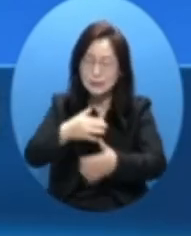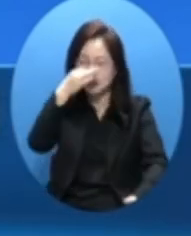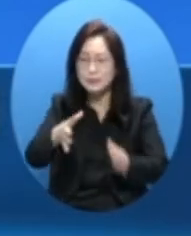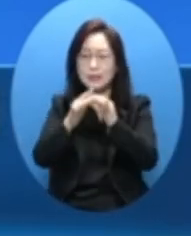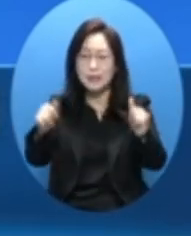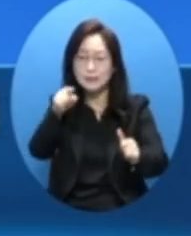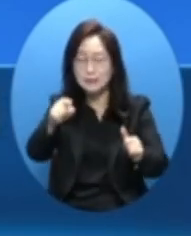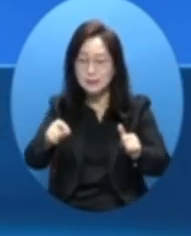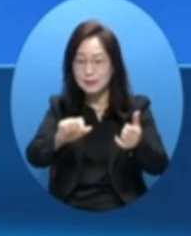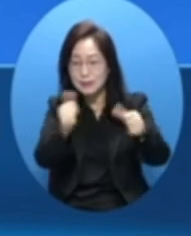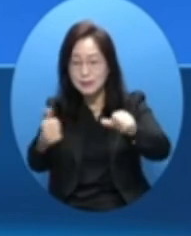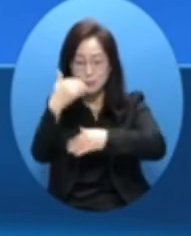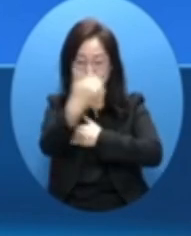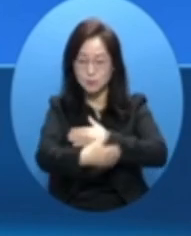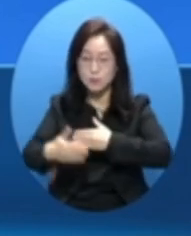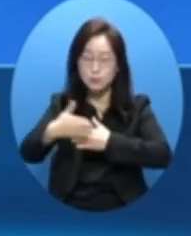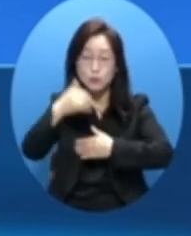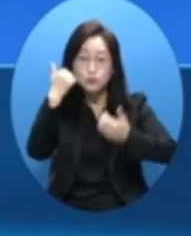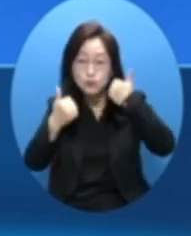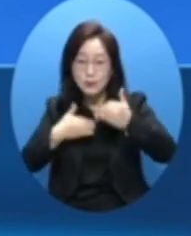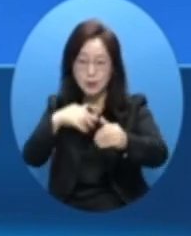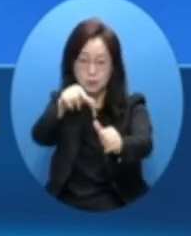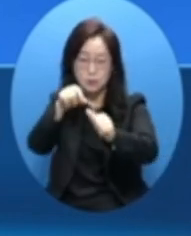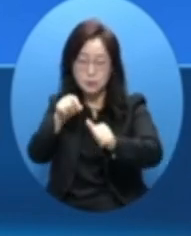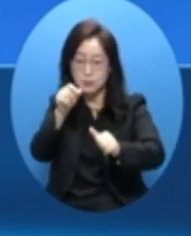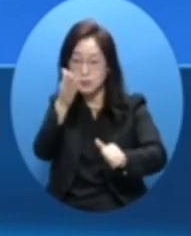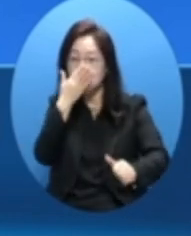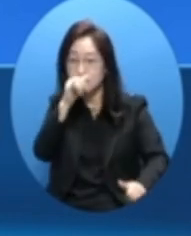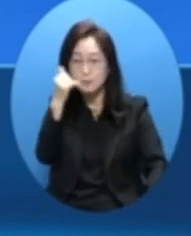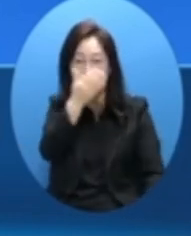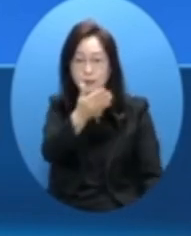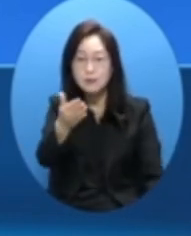우리가이 사망의 몸에서 누가 나를 건져내랴